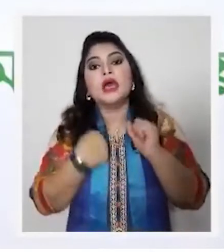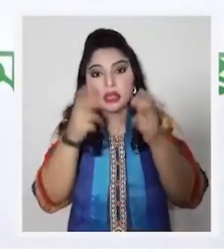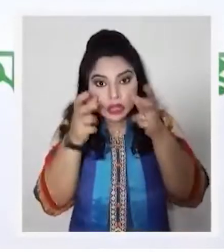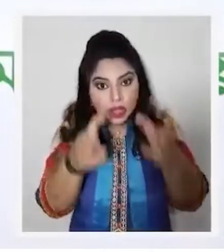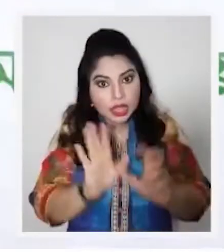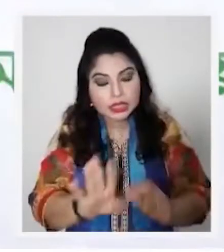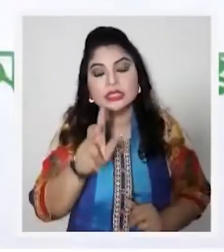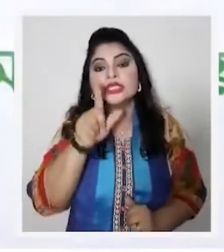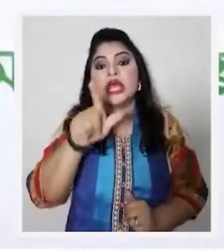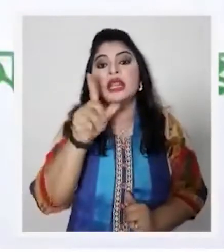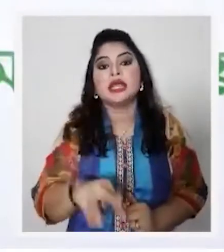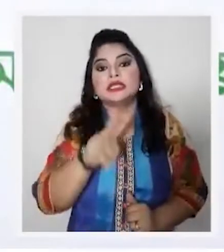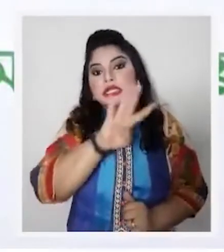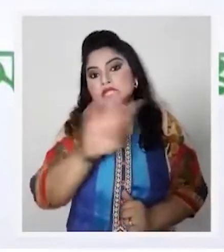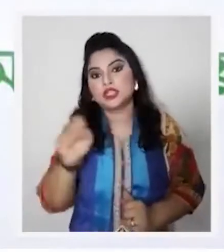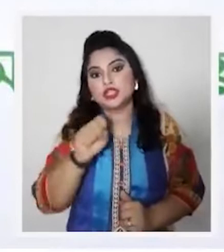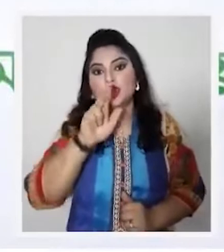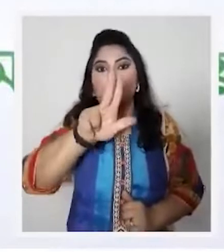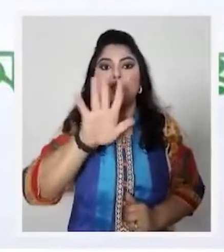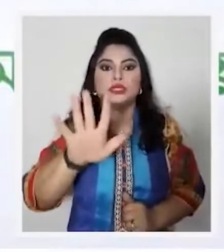256,859 জন। বর্তমানে কোয়ারেন্টাইনে আছেন